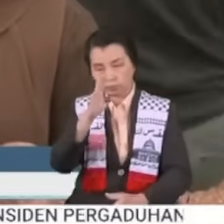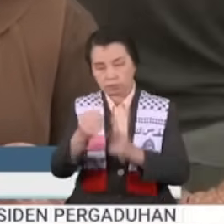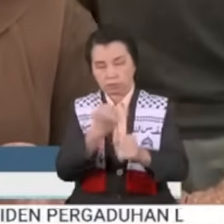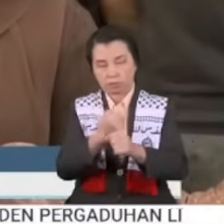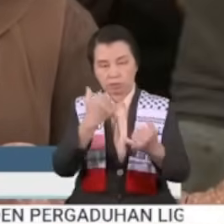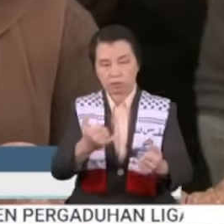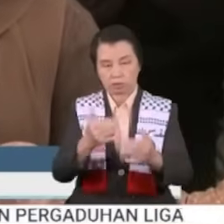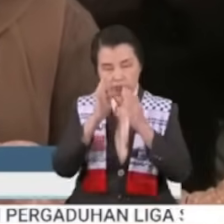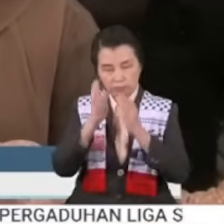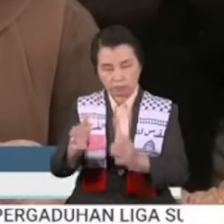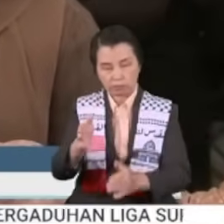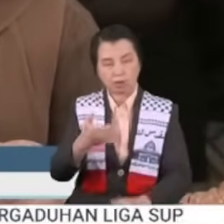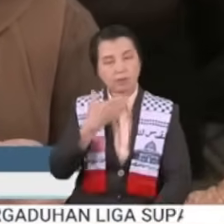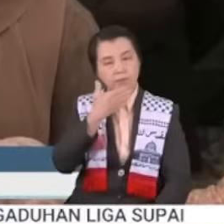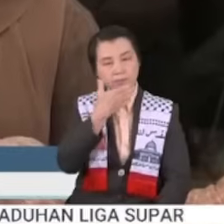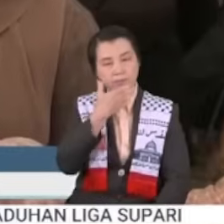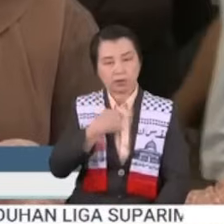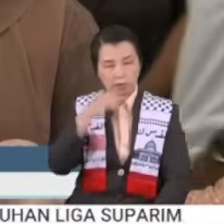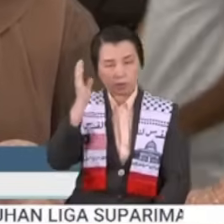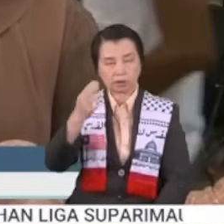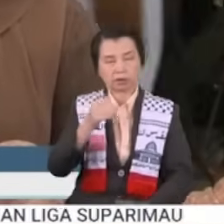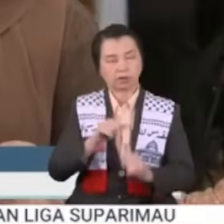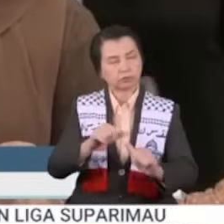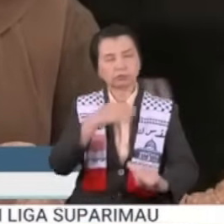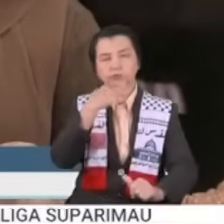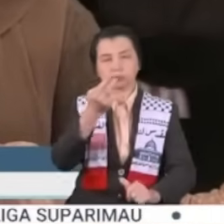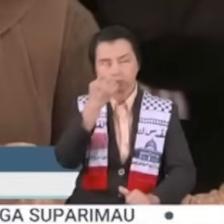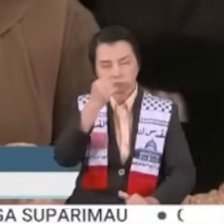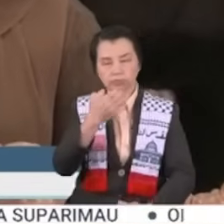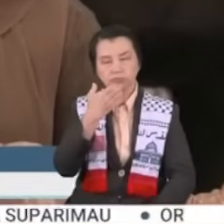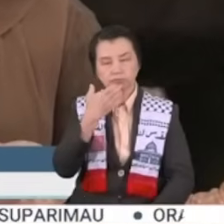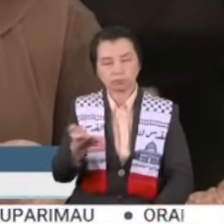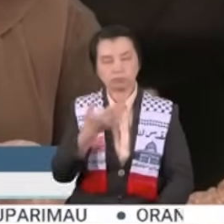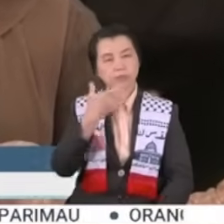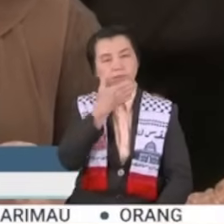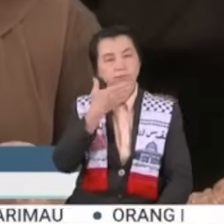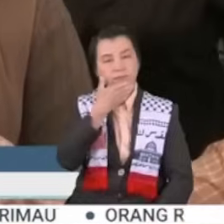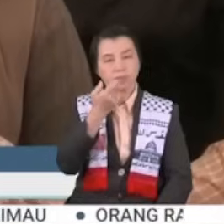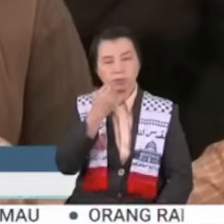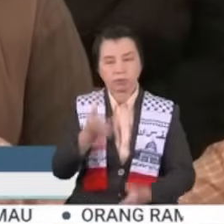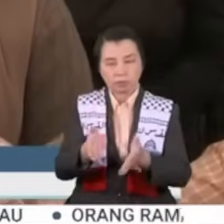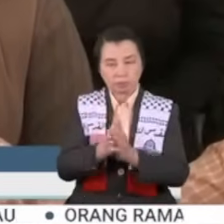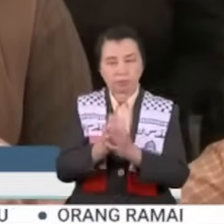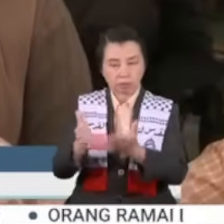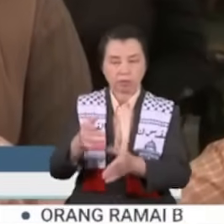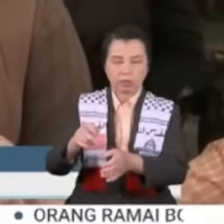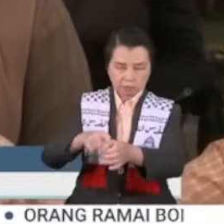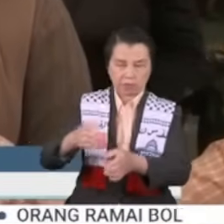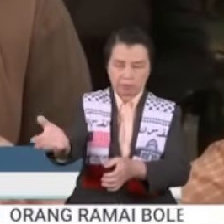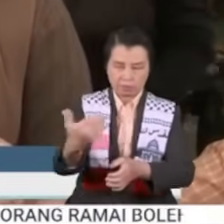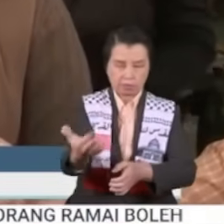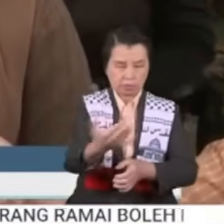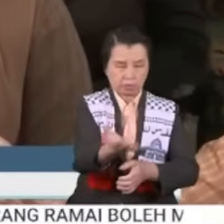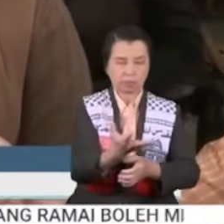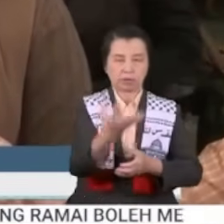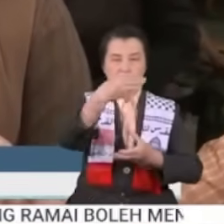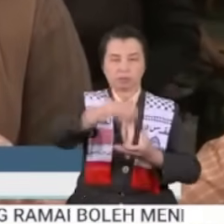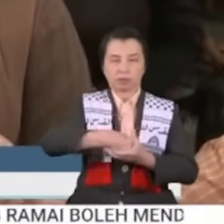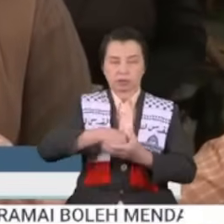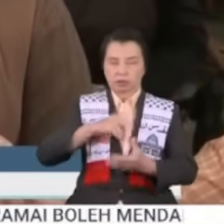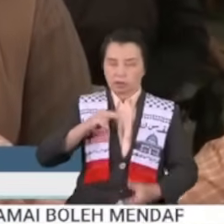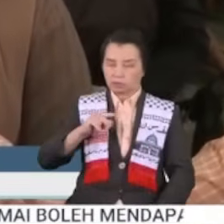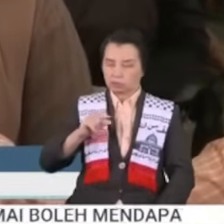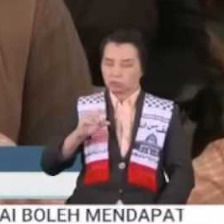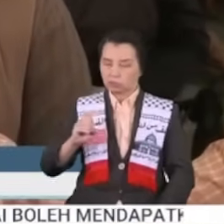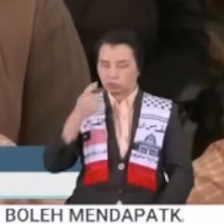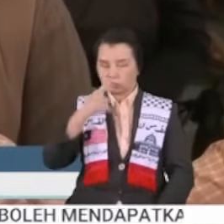ini kepada belia adalah saya akan terus menyuarakan untuk belia dengan sebaik mungkin dari permintaan dia orang saya akan tarik mereka untuk masuk ke ngo ini